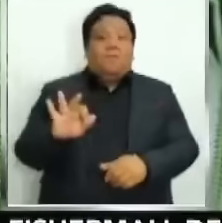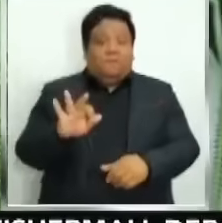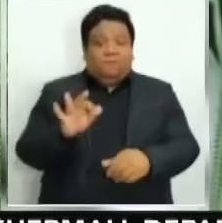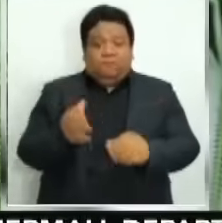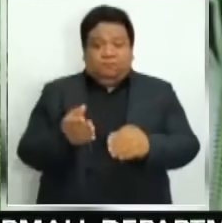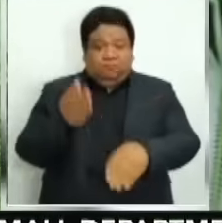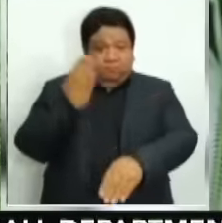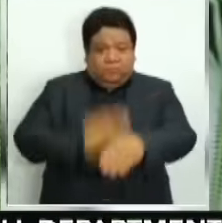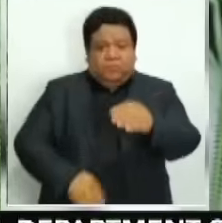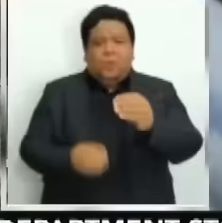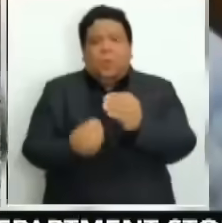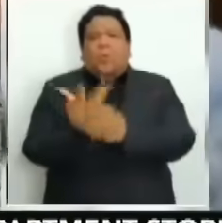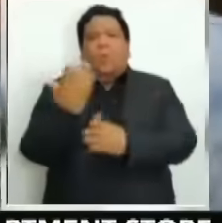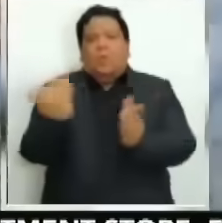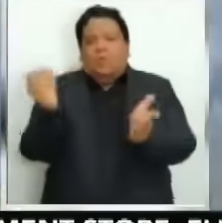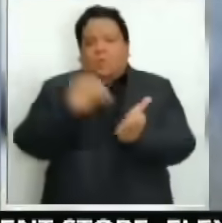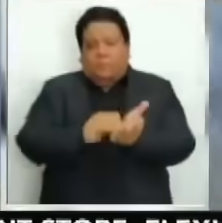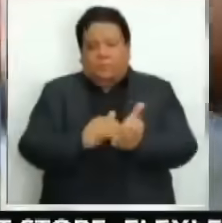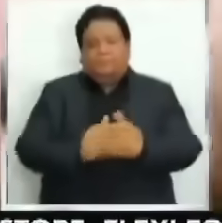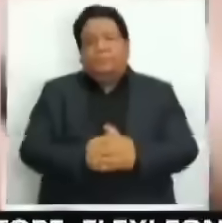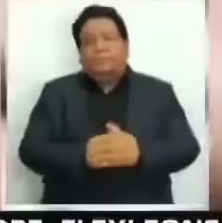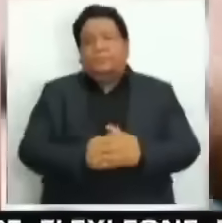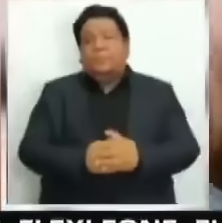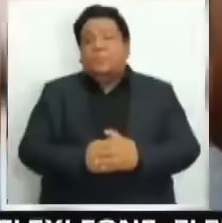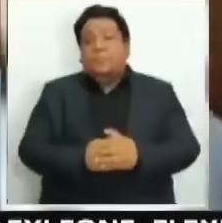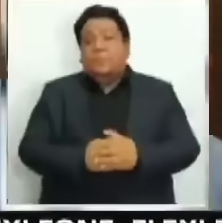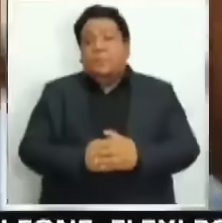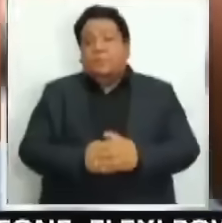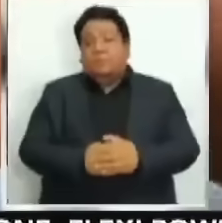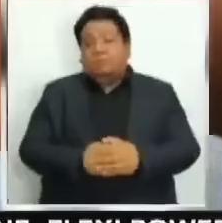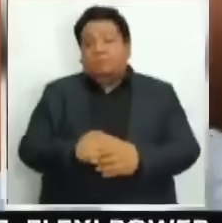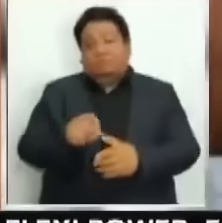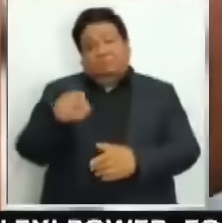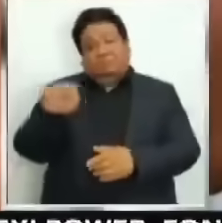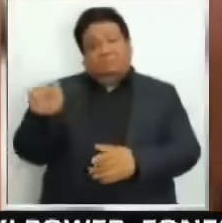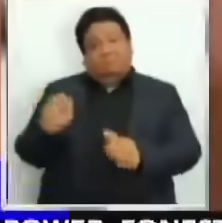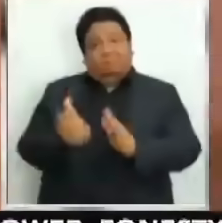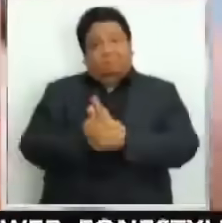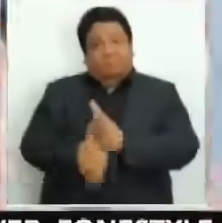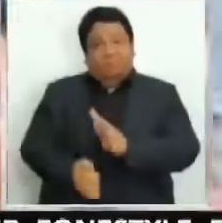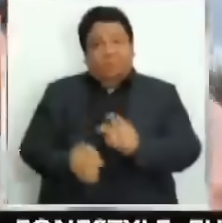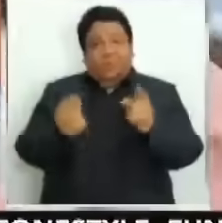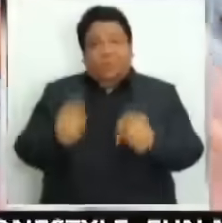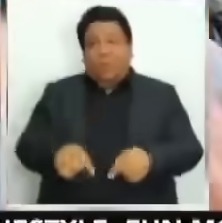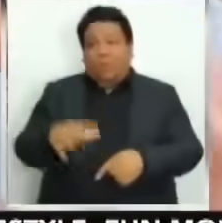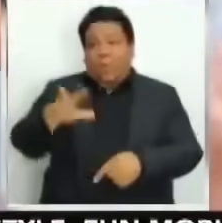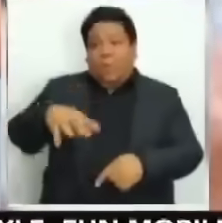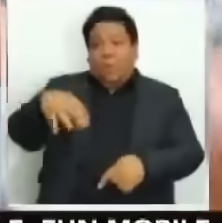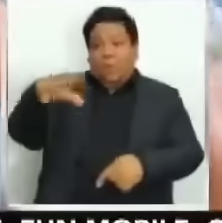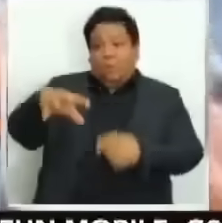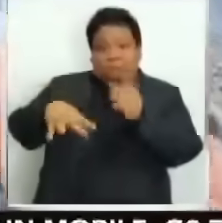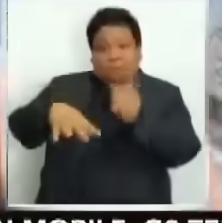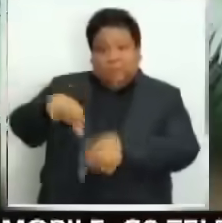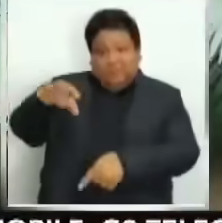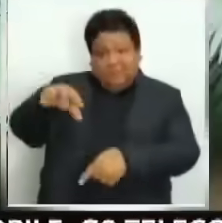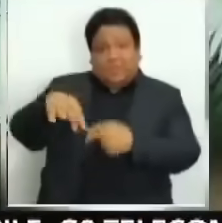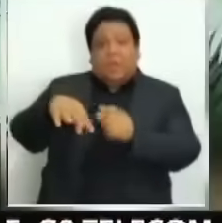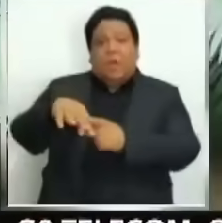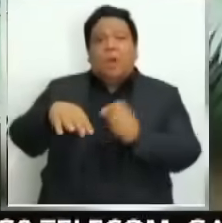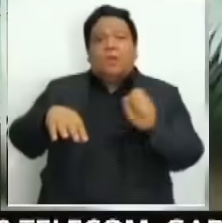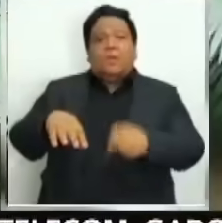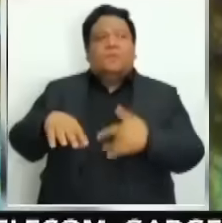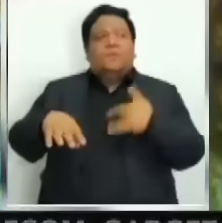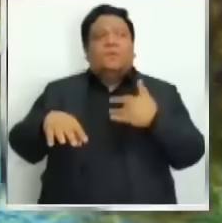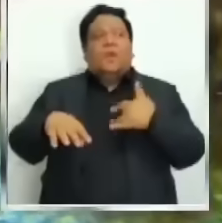sa prosesong ito ay regeneration. Ayon naman sa mga eksperto, ang naputol na braso ng mga octopus ay kaya makaramdam ng stimulus isang oras pagkatapos